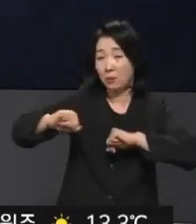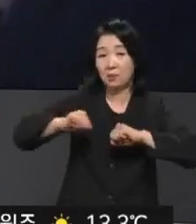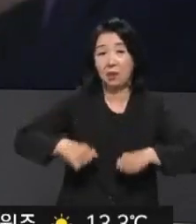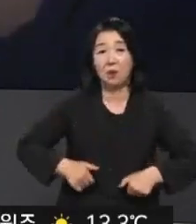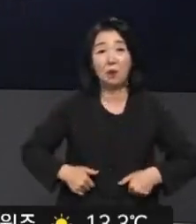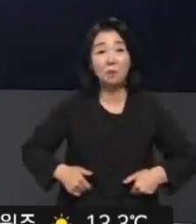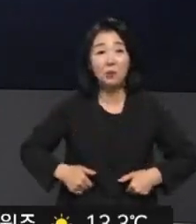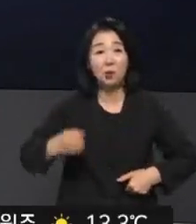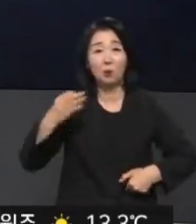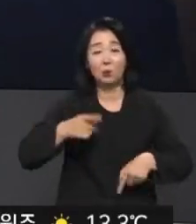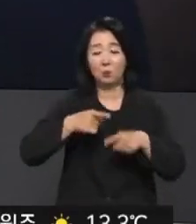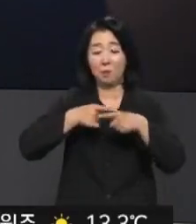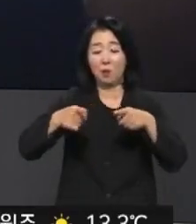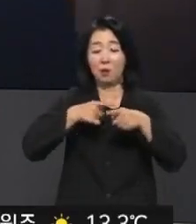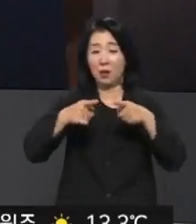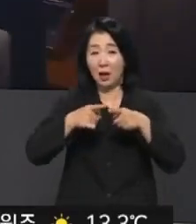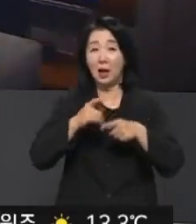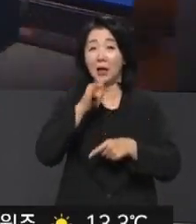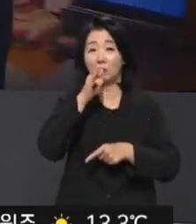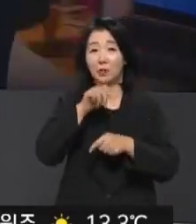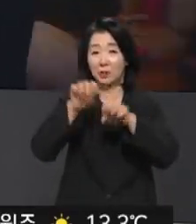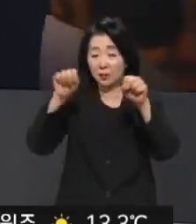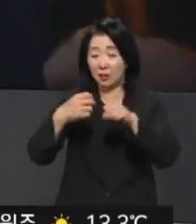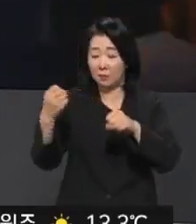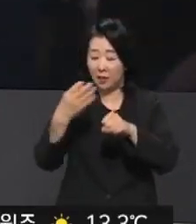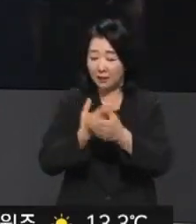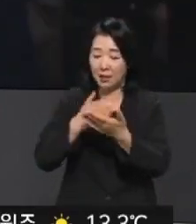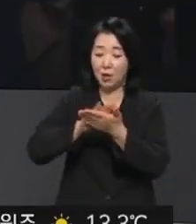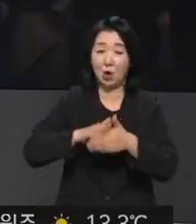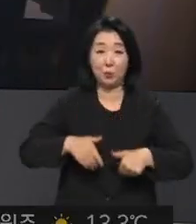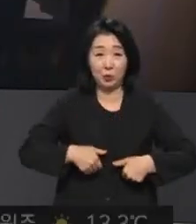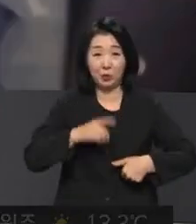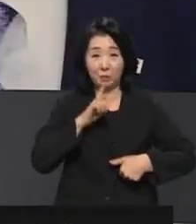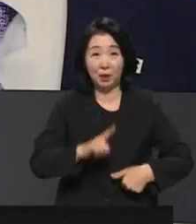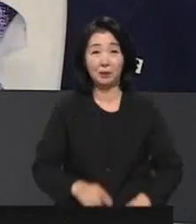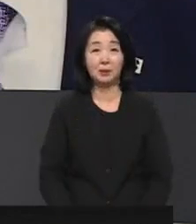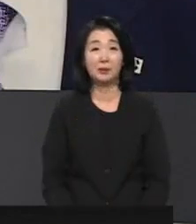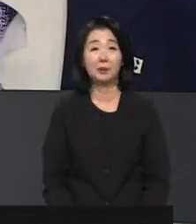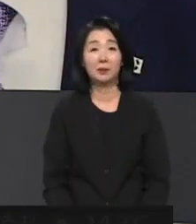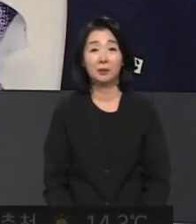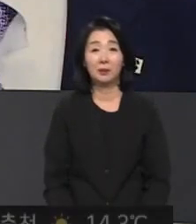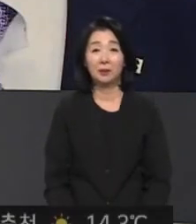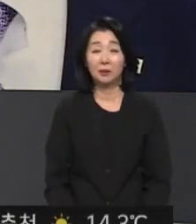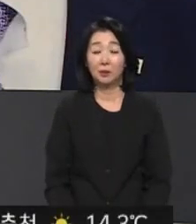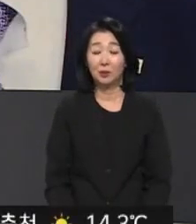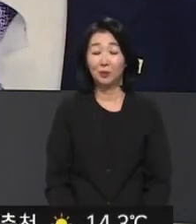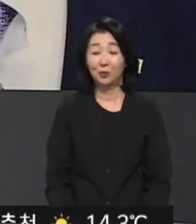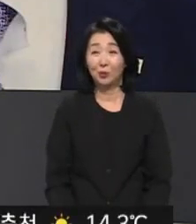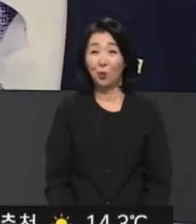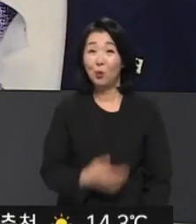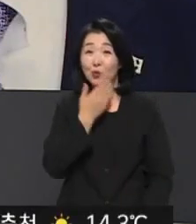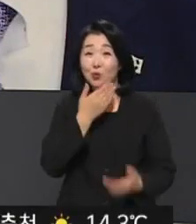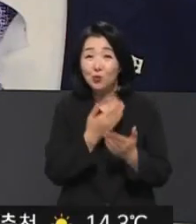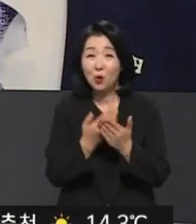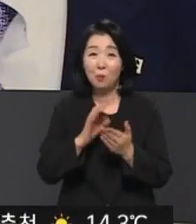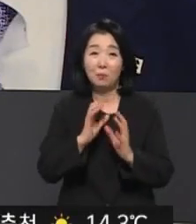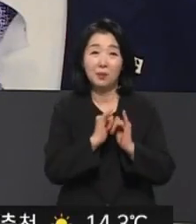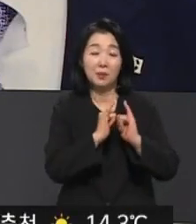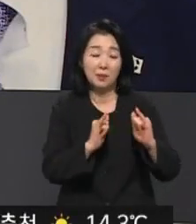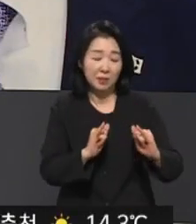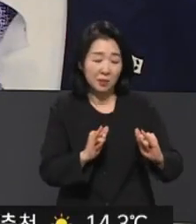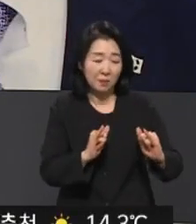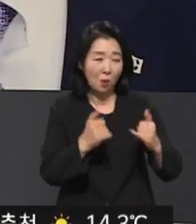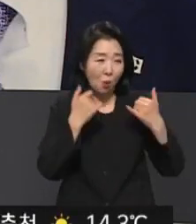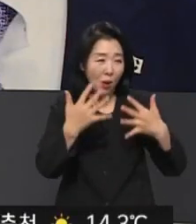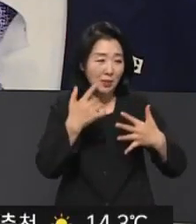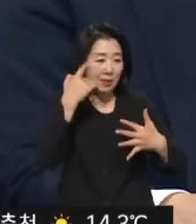거기에 걸맞은 평가를 받을 수 있도록 시스템을 정비해 나가겠다고도 밝혔는데요. 여기에서 강조한 것도 민심의 생생한